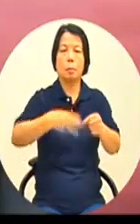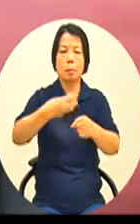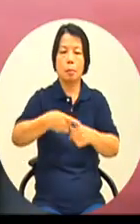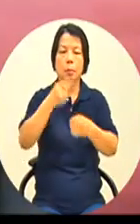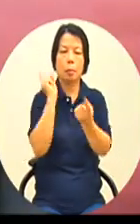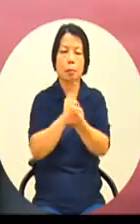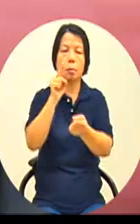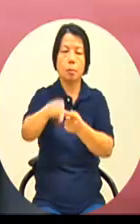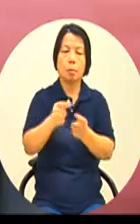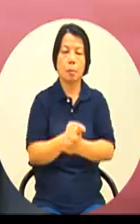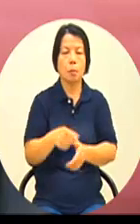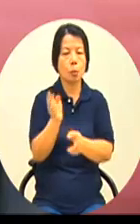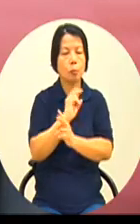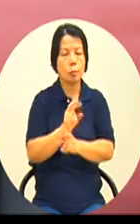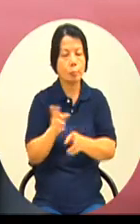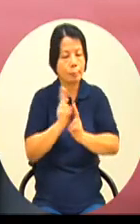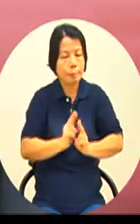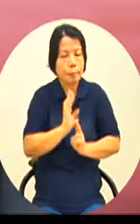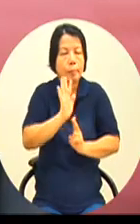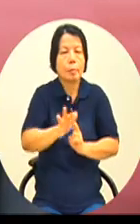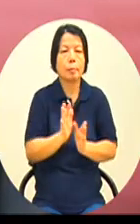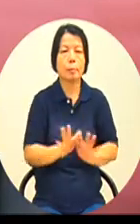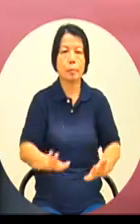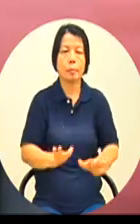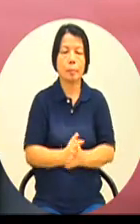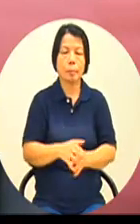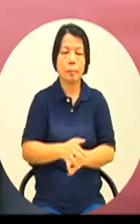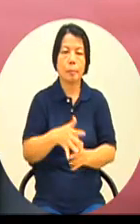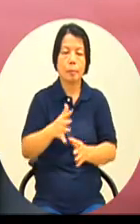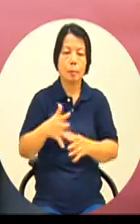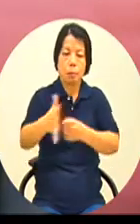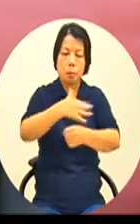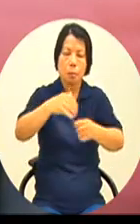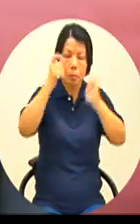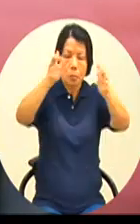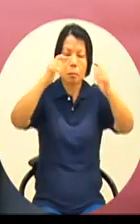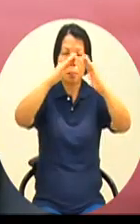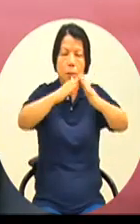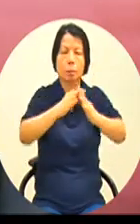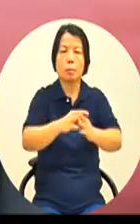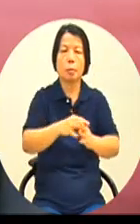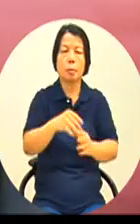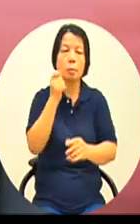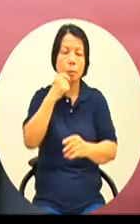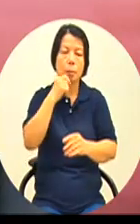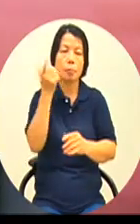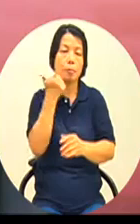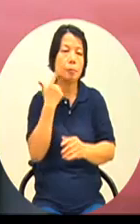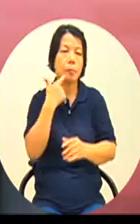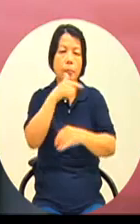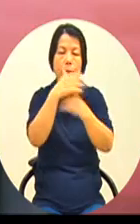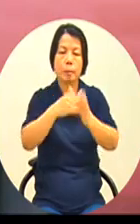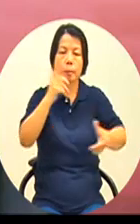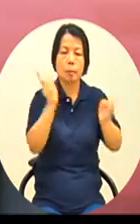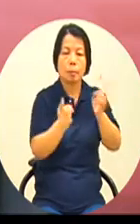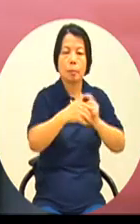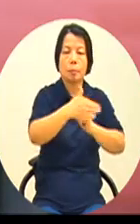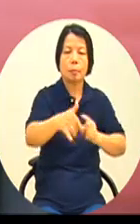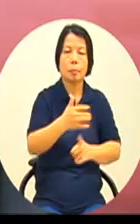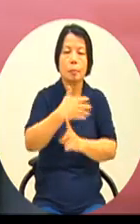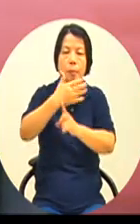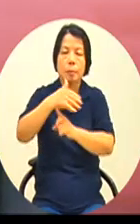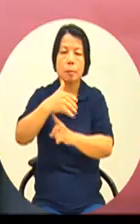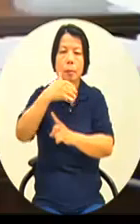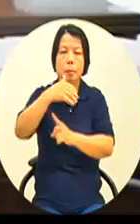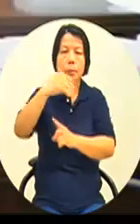常有感情的。全高雄市最美的地方就是在鼓山盐城旗津，也是最具